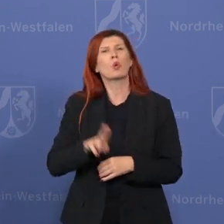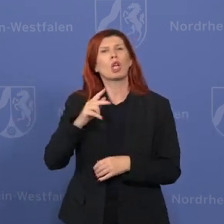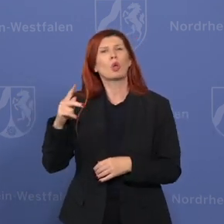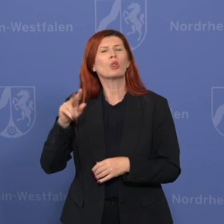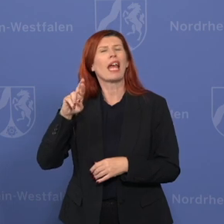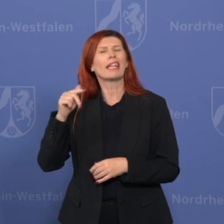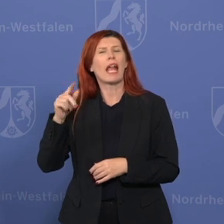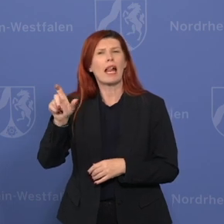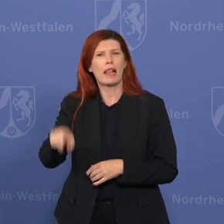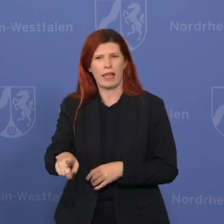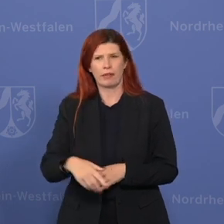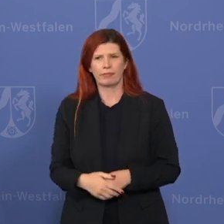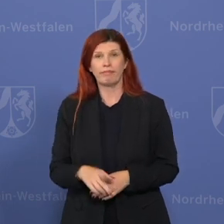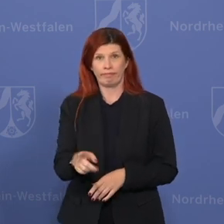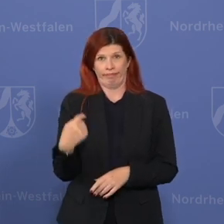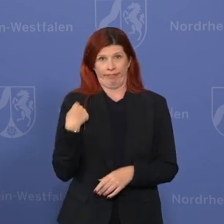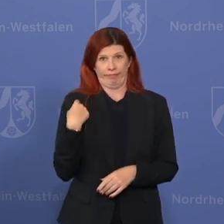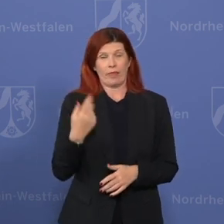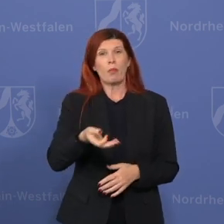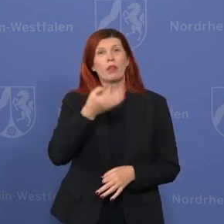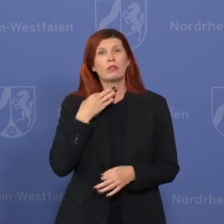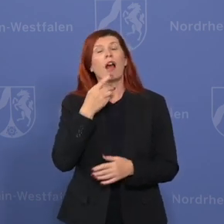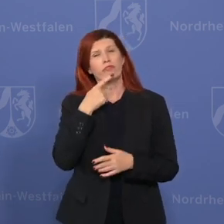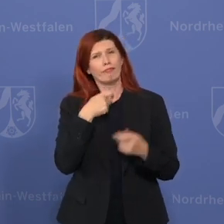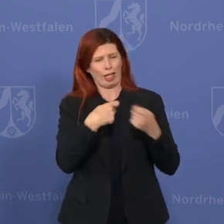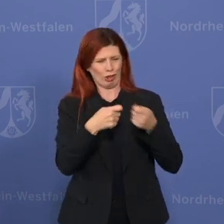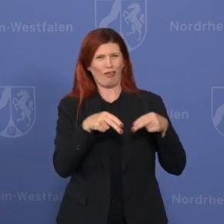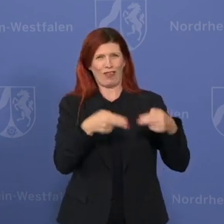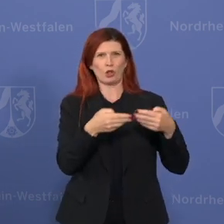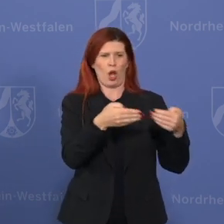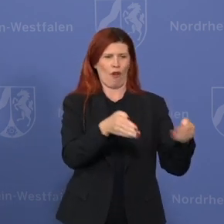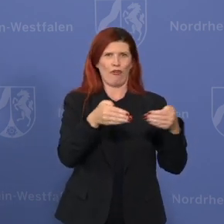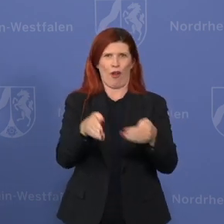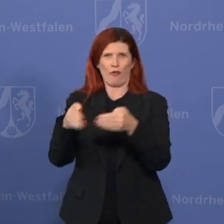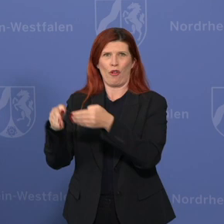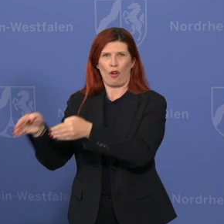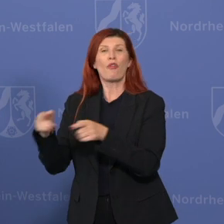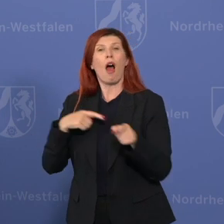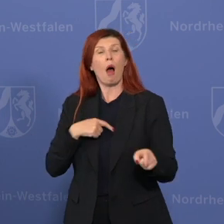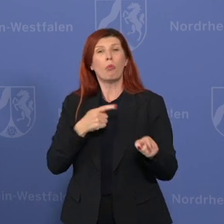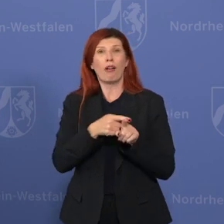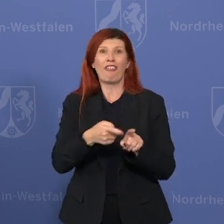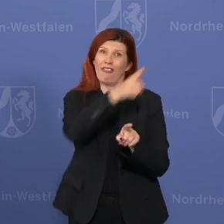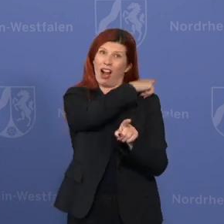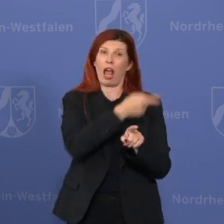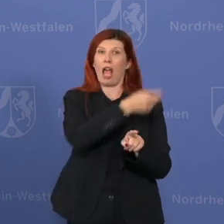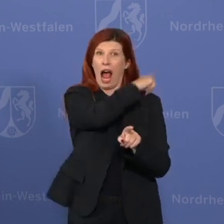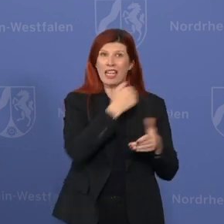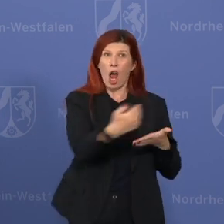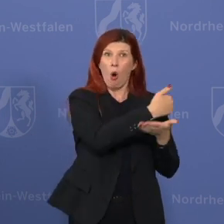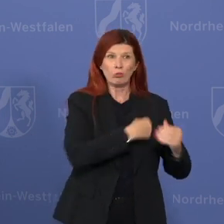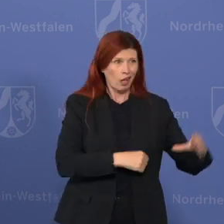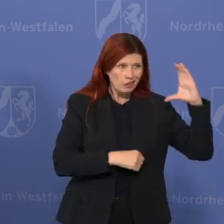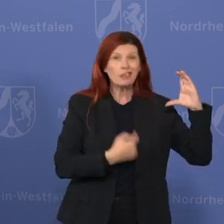gesagt, die Geschäfte sind offen, aber die Umsätze sind noch relativ im Keller. Wie wichtig wäre es denn in